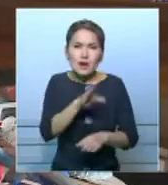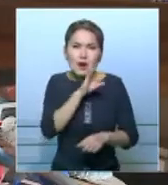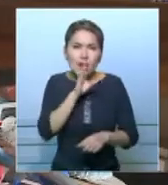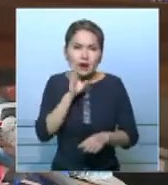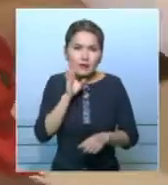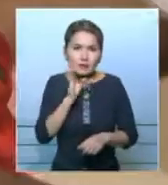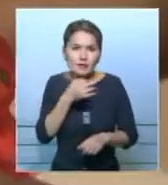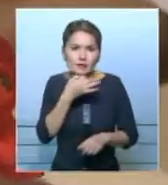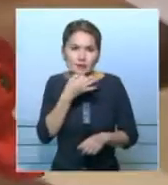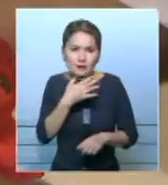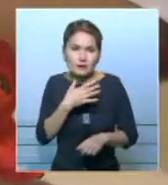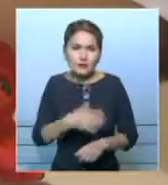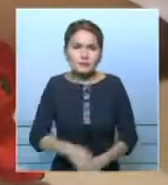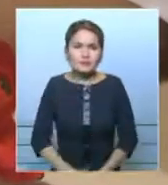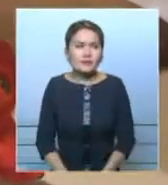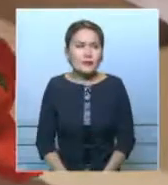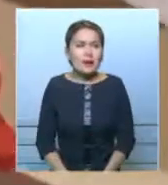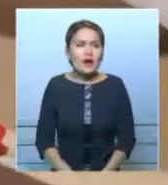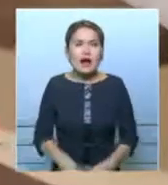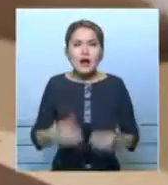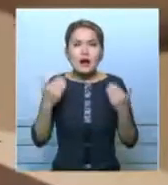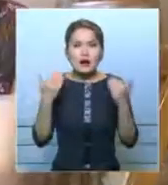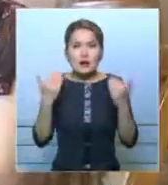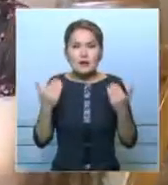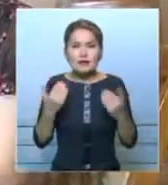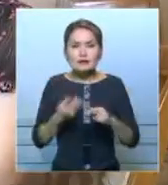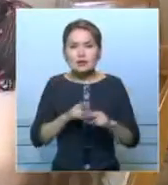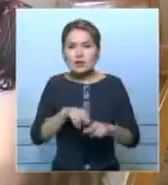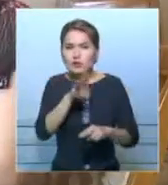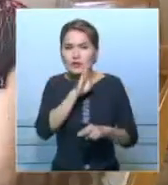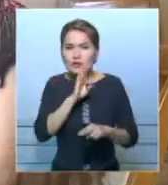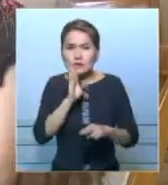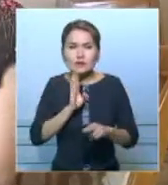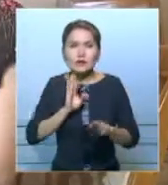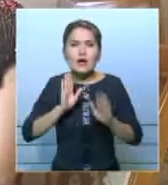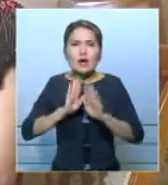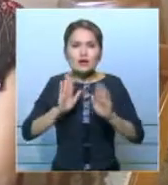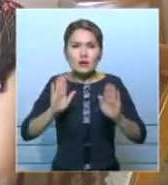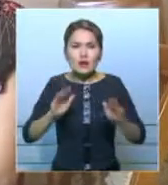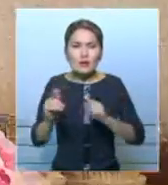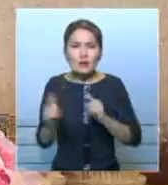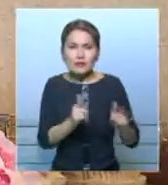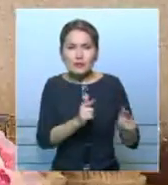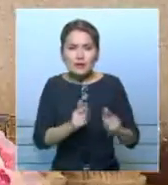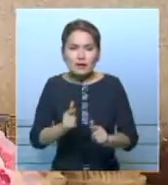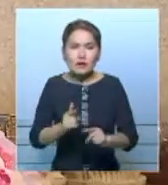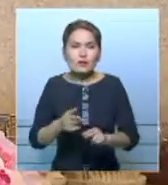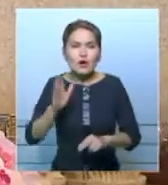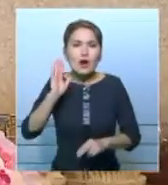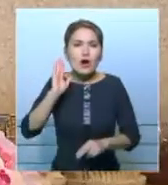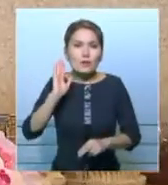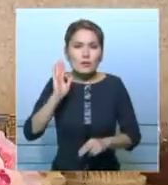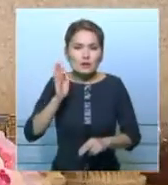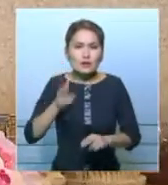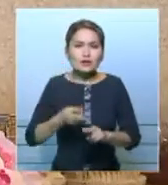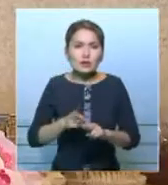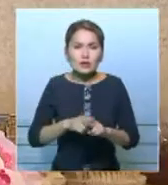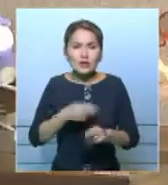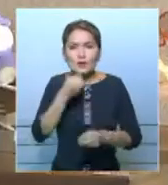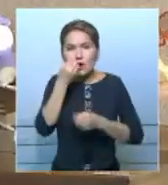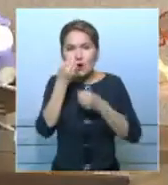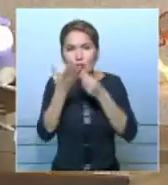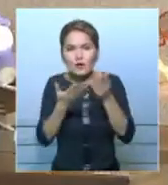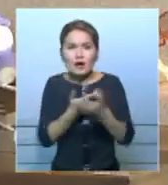айттым. Қазір шебер жәрмеңкеге қызу дайындық үстінде, алда әлі біраз шаруа күтіп тұр. Бұл жолы тек гүл шоқтар ғана емес,